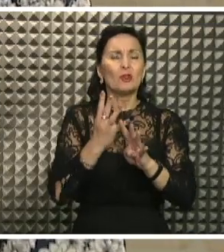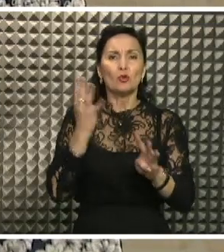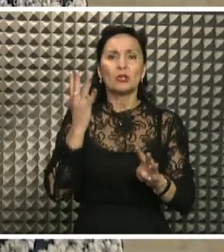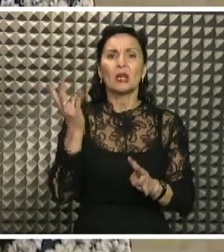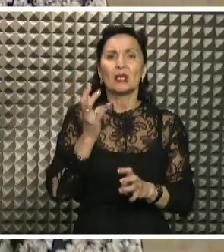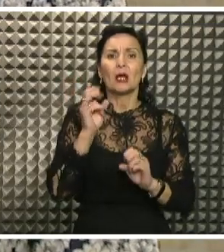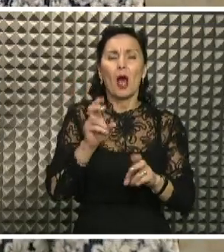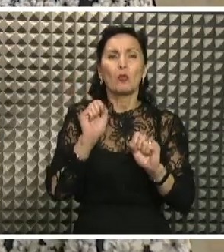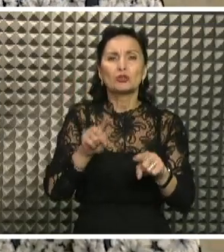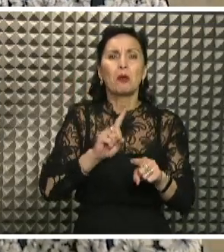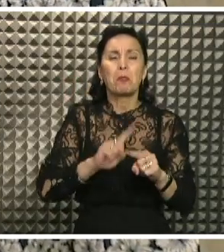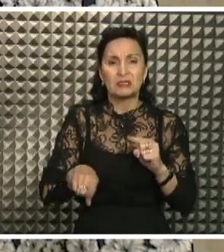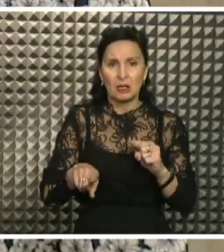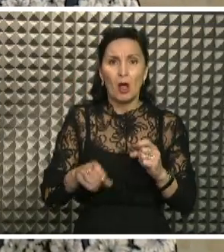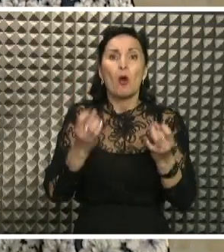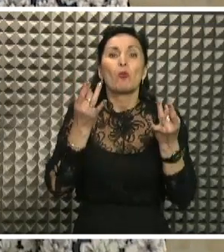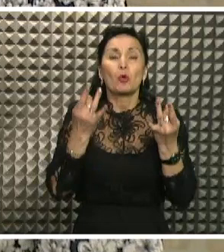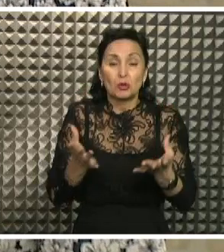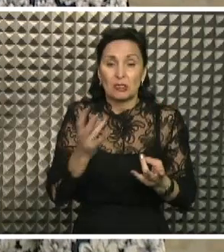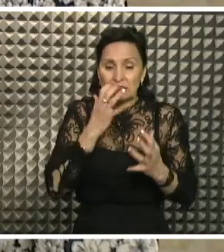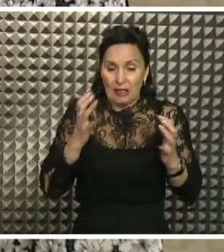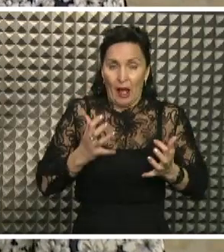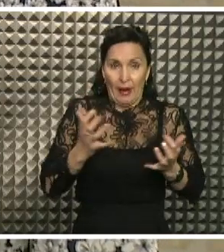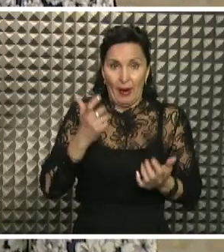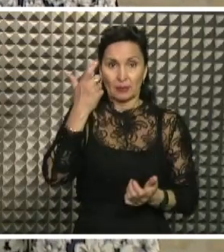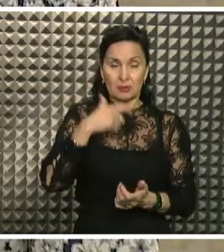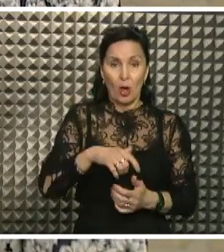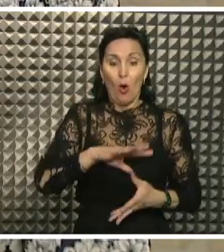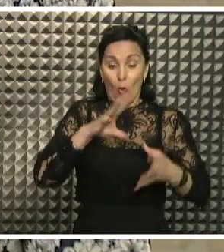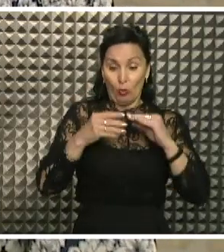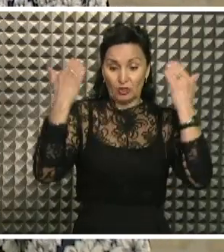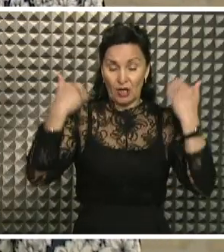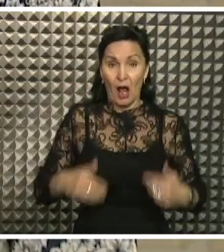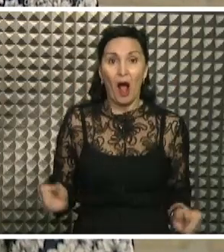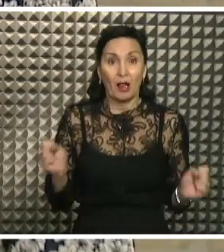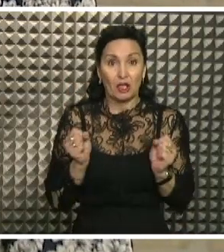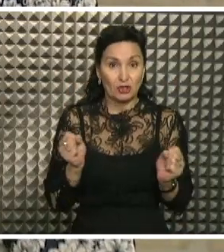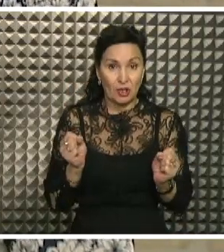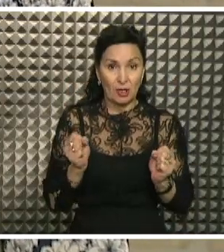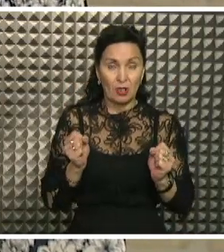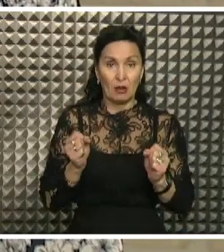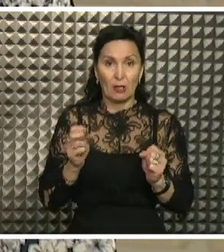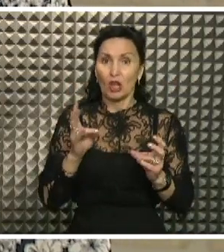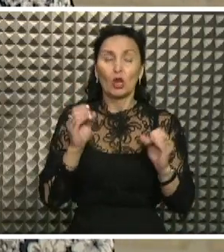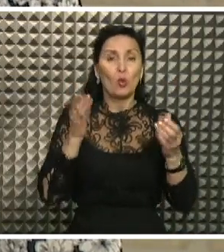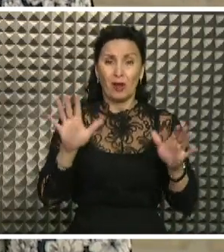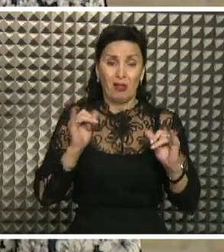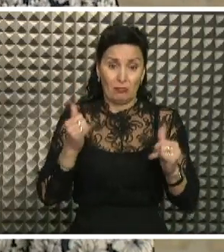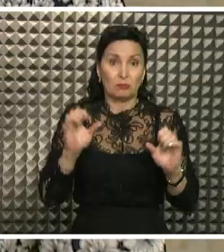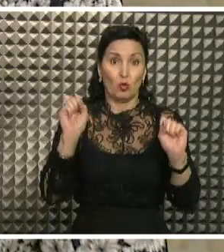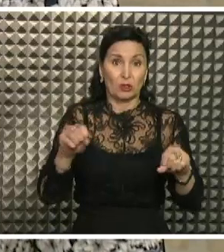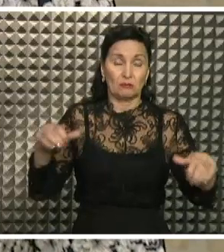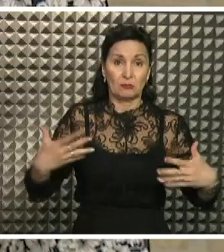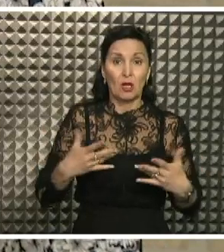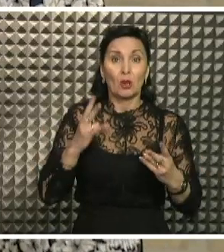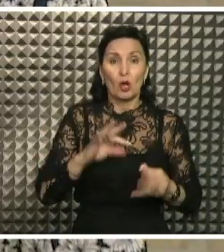надо как можно быстрее просто согреться, потому что общее охлаждение, оно в любом случае вредно не только для простудных заболеваний, но